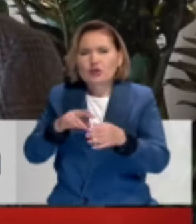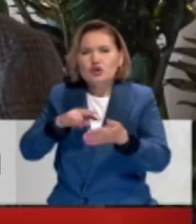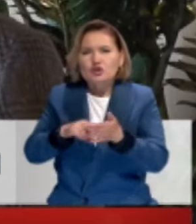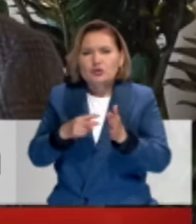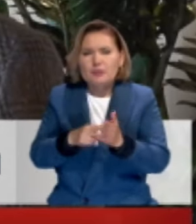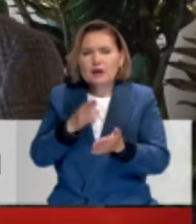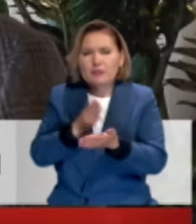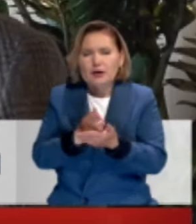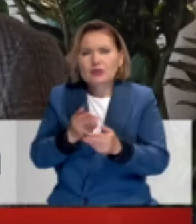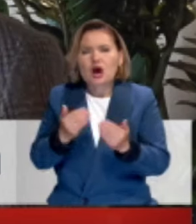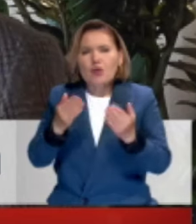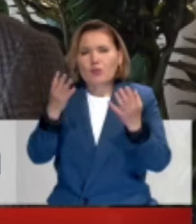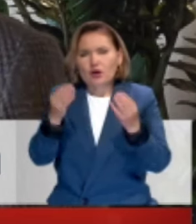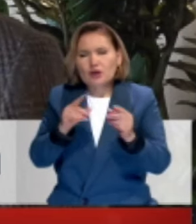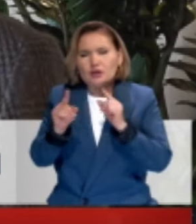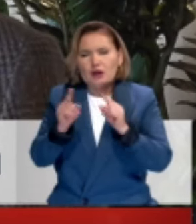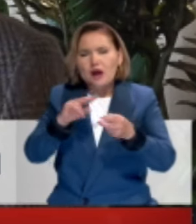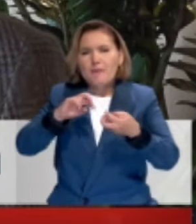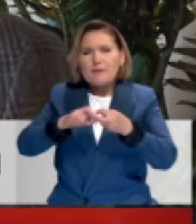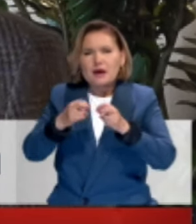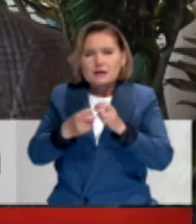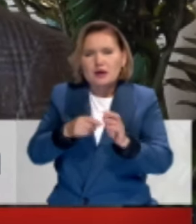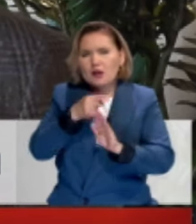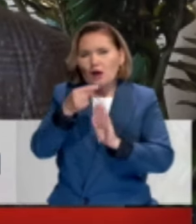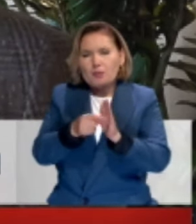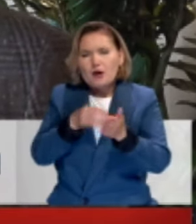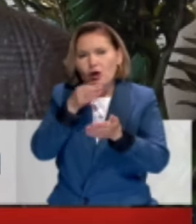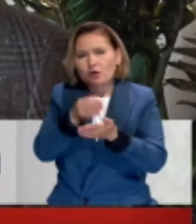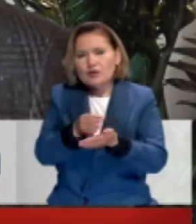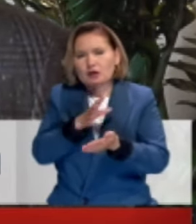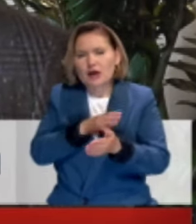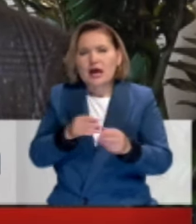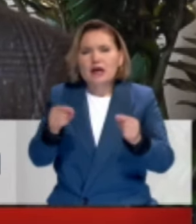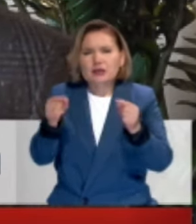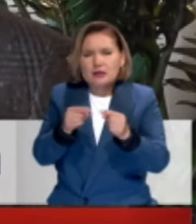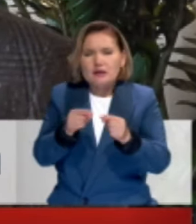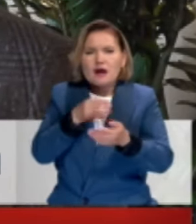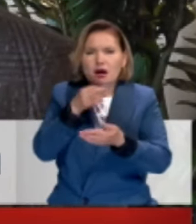жоспарлап отырмыз. Бүгінгі жиында сол мәселелерді жан-жақты талқылап, тиімді шешімдер қабылдадық.